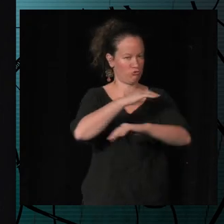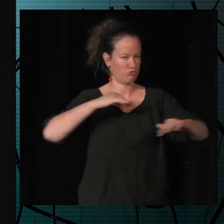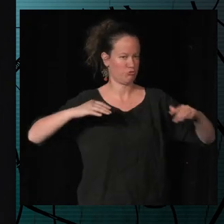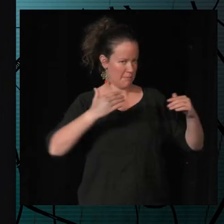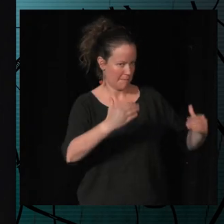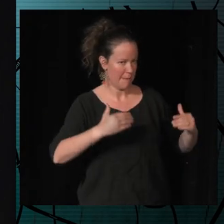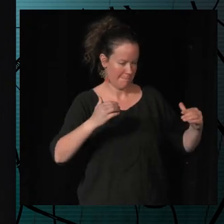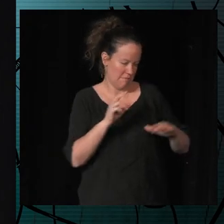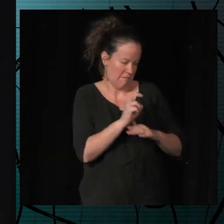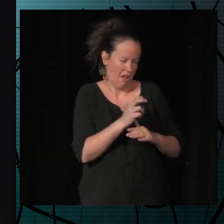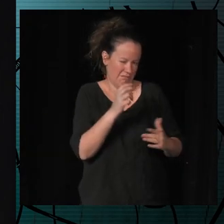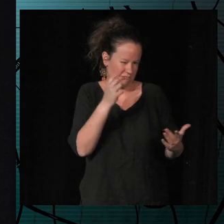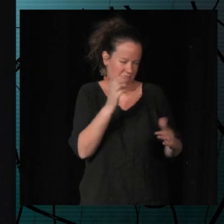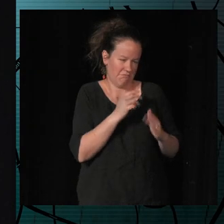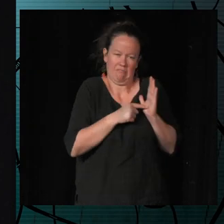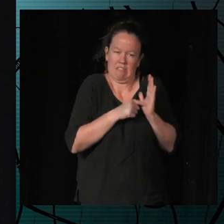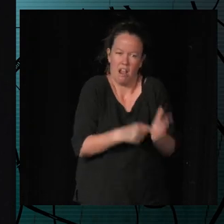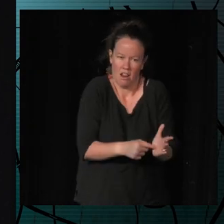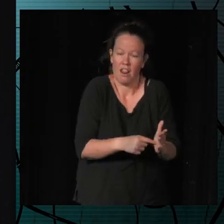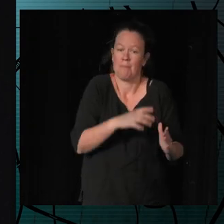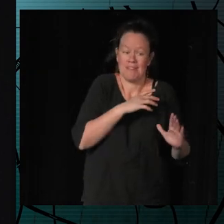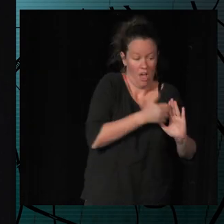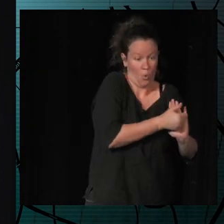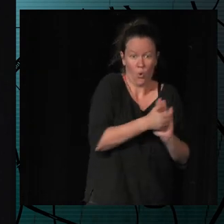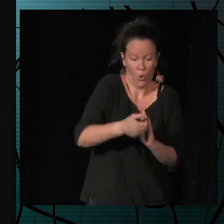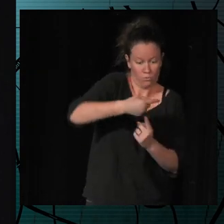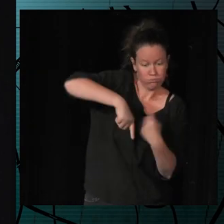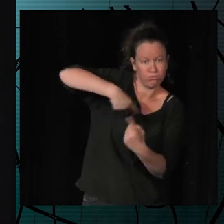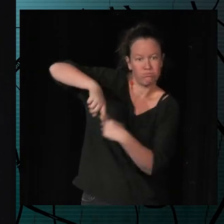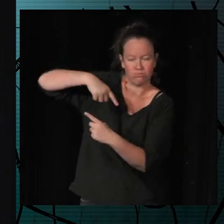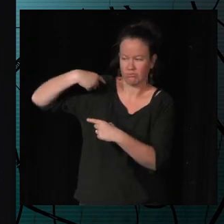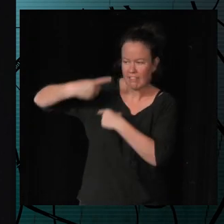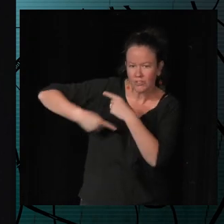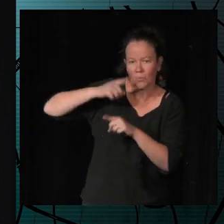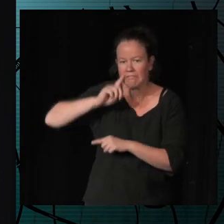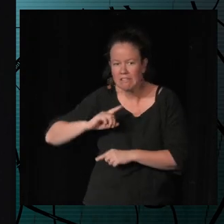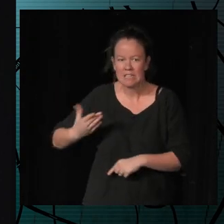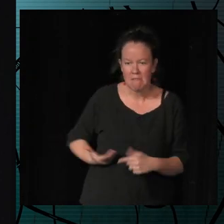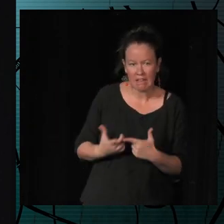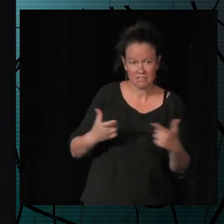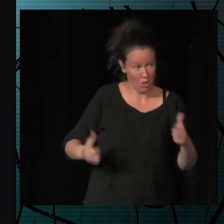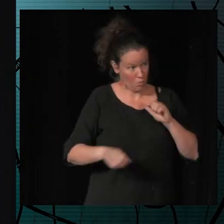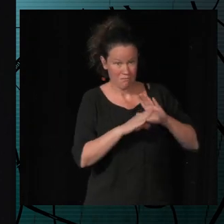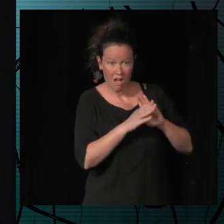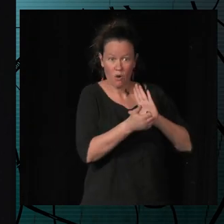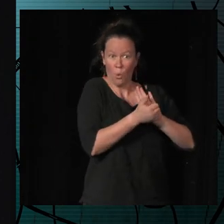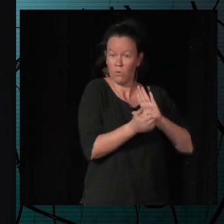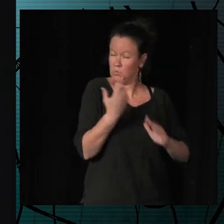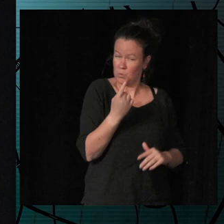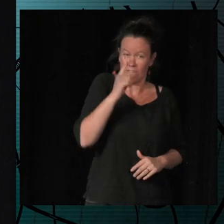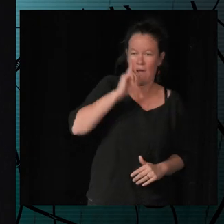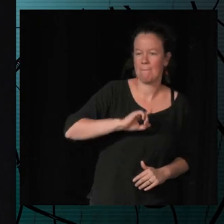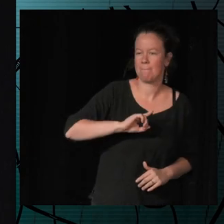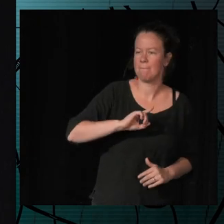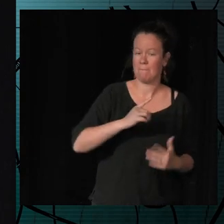les personnages principaux notamment féminins c'est aussi une particularité de Resident Evil c'est d'avoir très tôt mis en avant des personnages féminins forts qui vont être emblématiques au sein de la